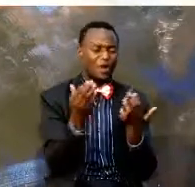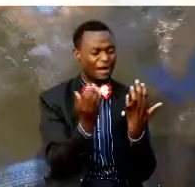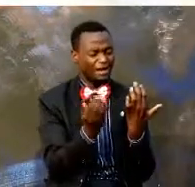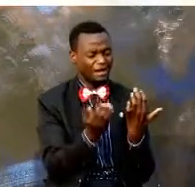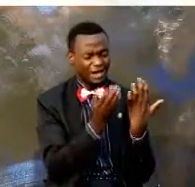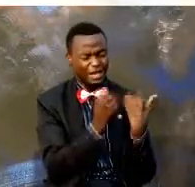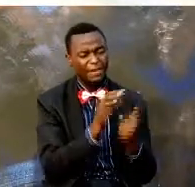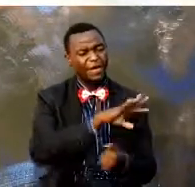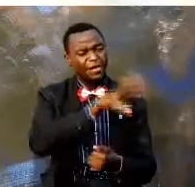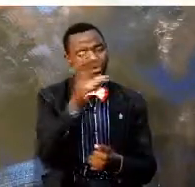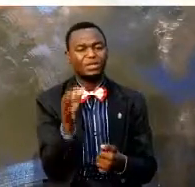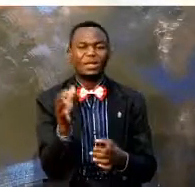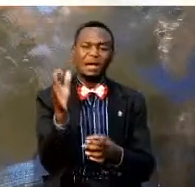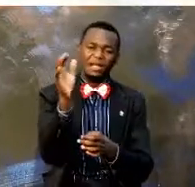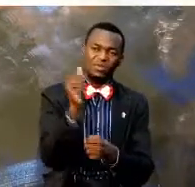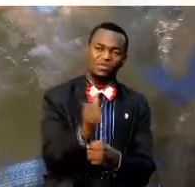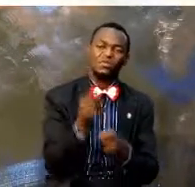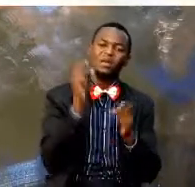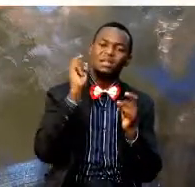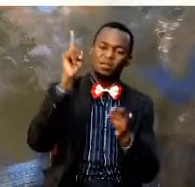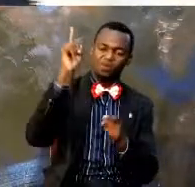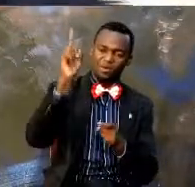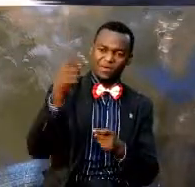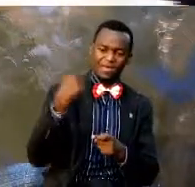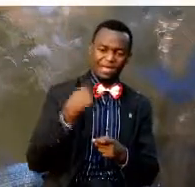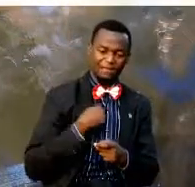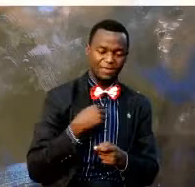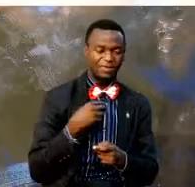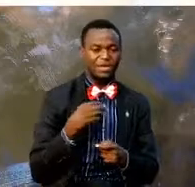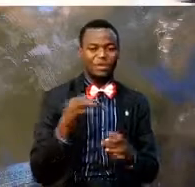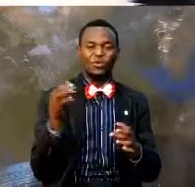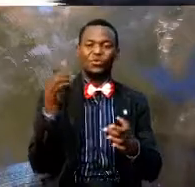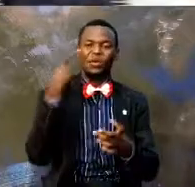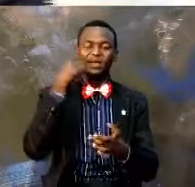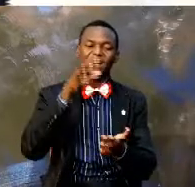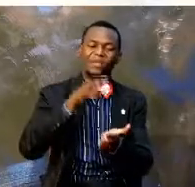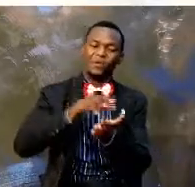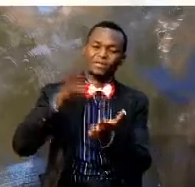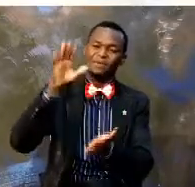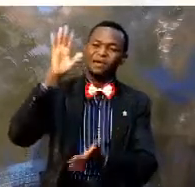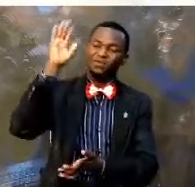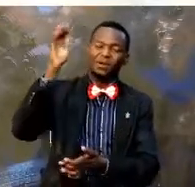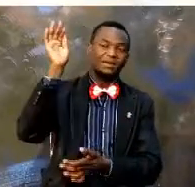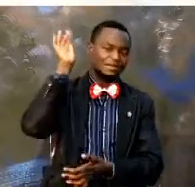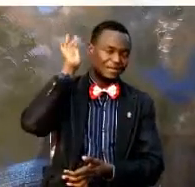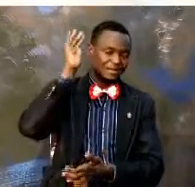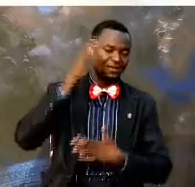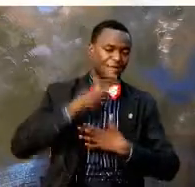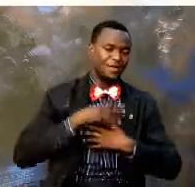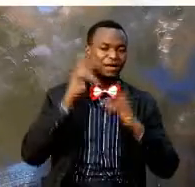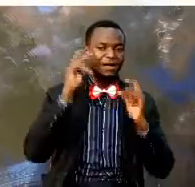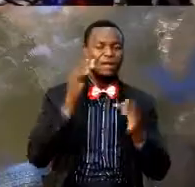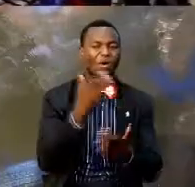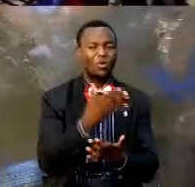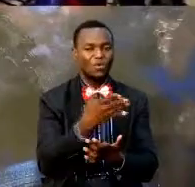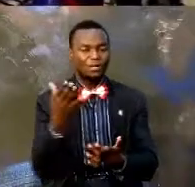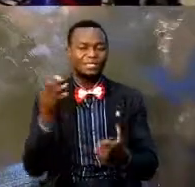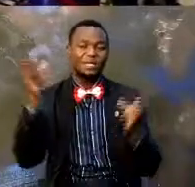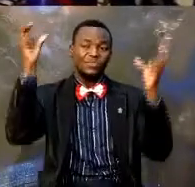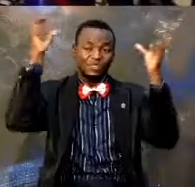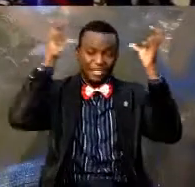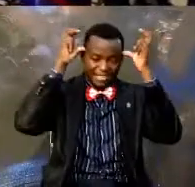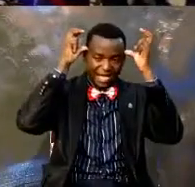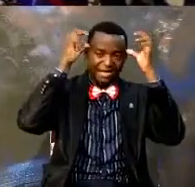yote anayoichukua ili wewe na mimi nionekane wa thamani kwake? Sikizeni wapendwa, kama kuna mahala